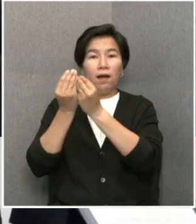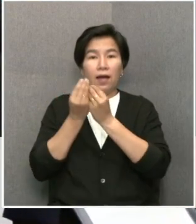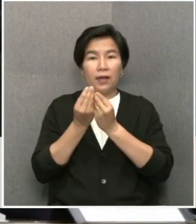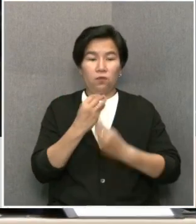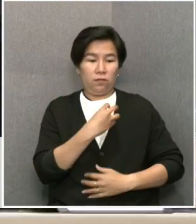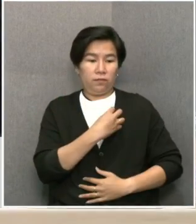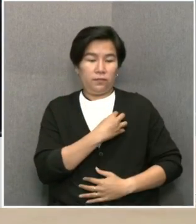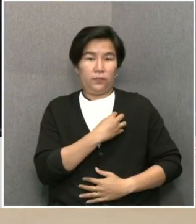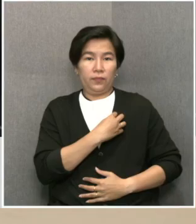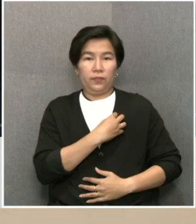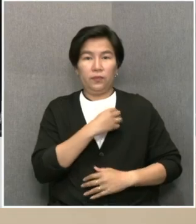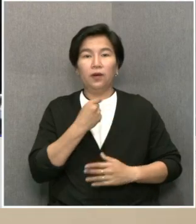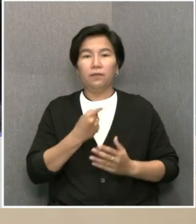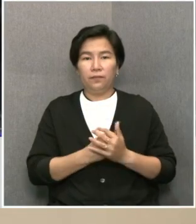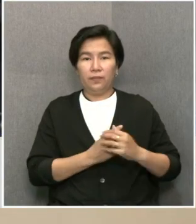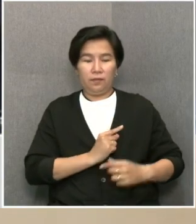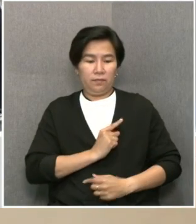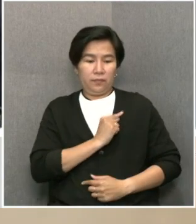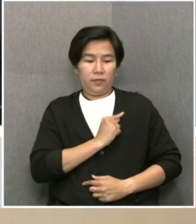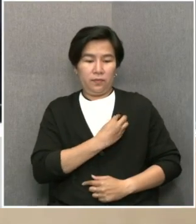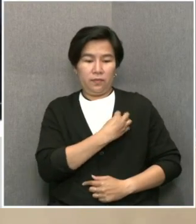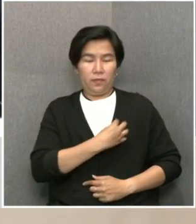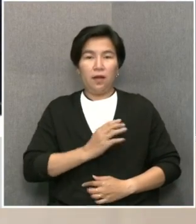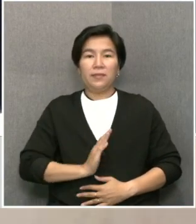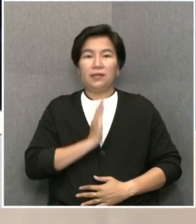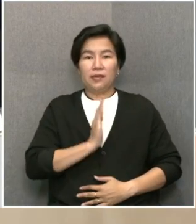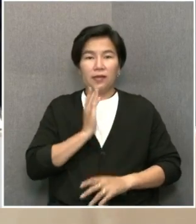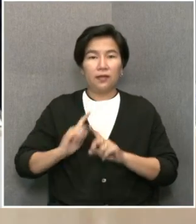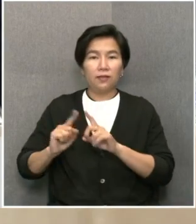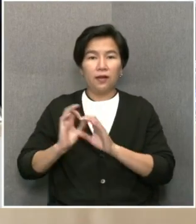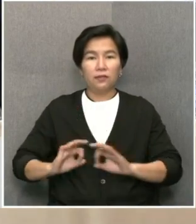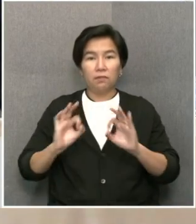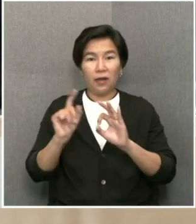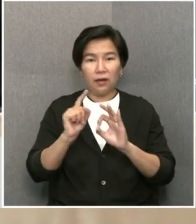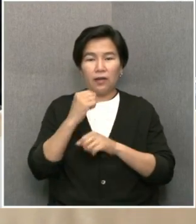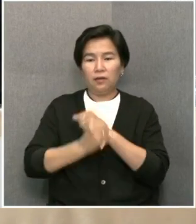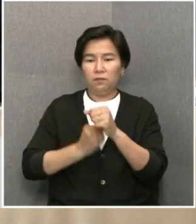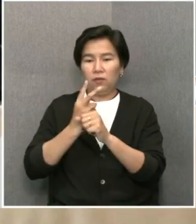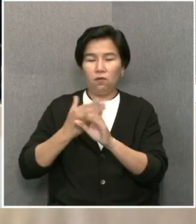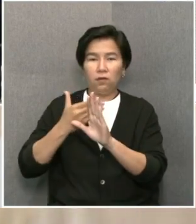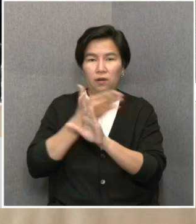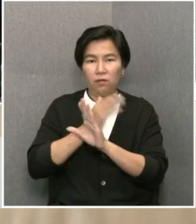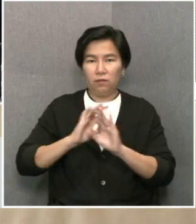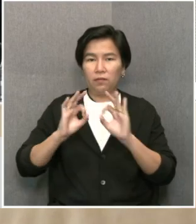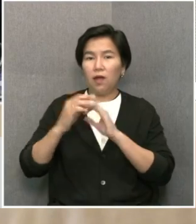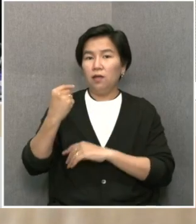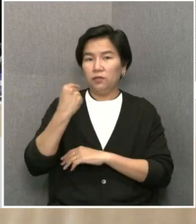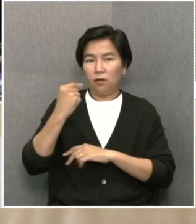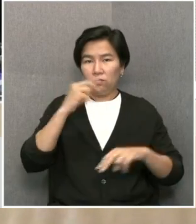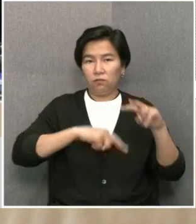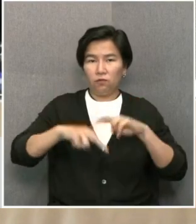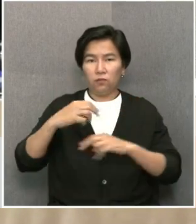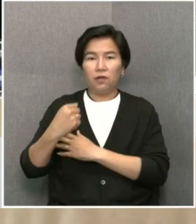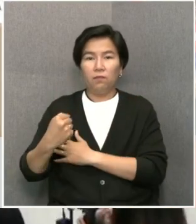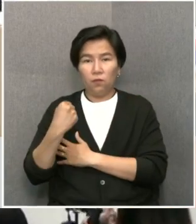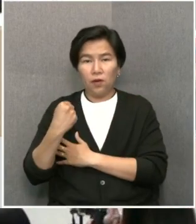2-3ปีแล้วว่าให้มีการตรวจเข้มงวดกวดขันซึ่งรวมถึงตำแหน่งนายกรัฐมนตรีด้วยค่ะพร้อม